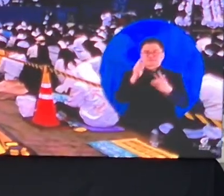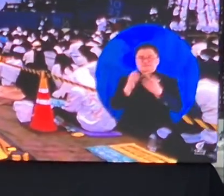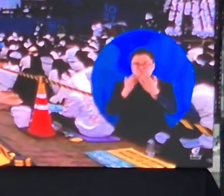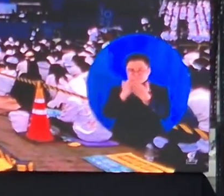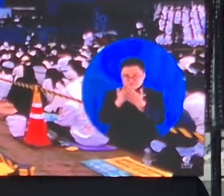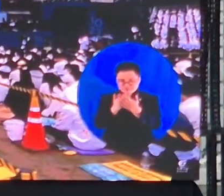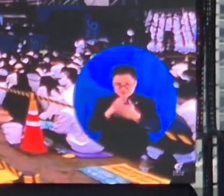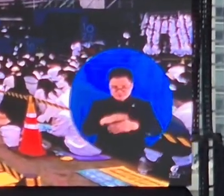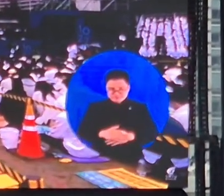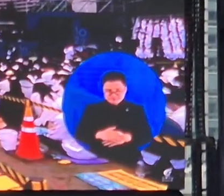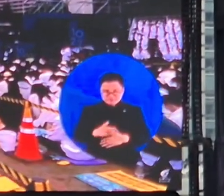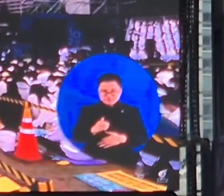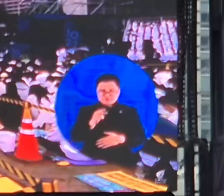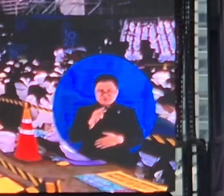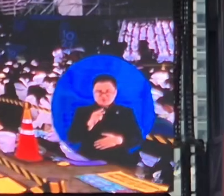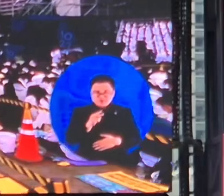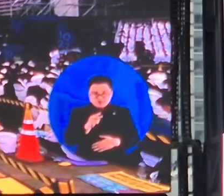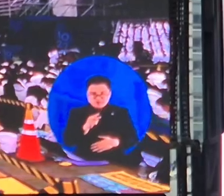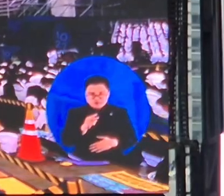살려주시옵소서. 주여,